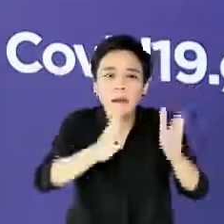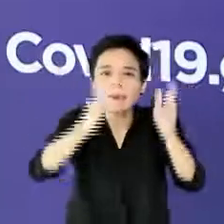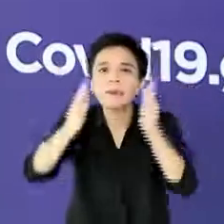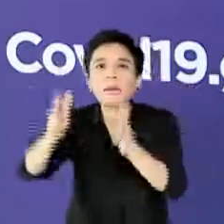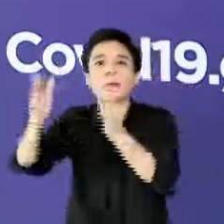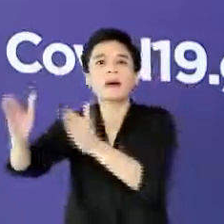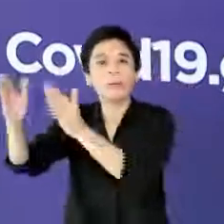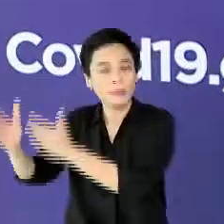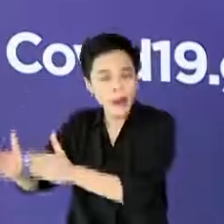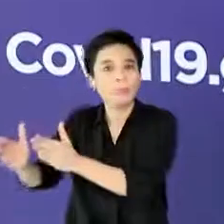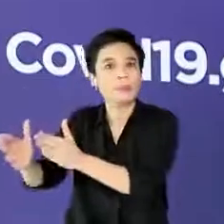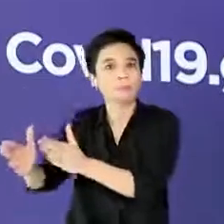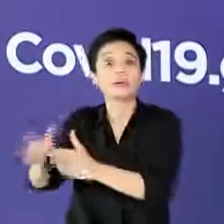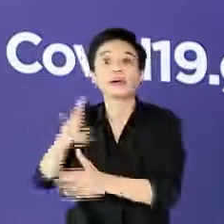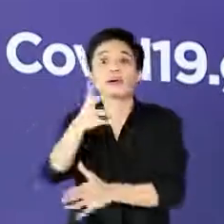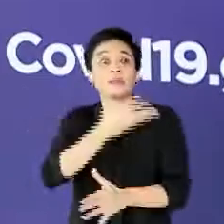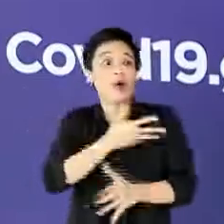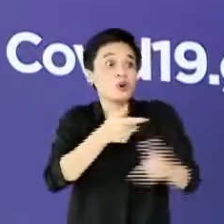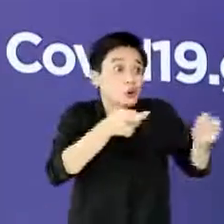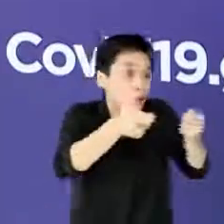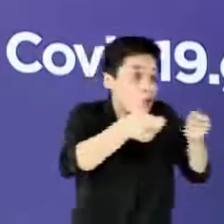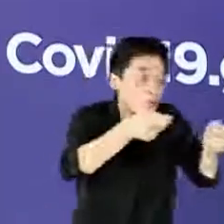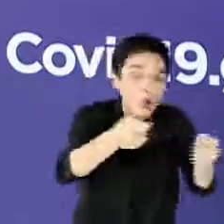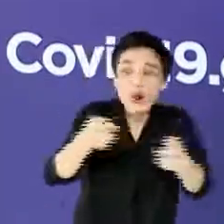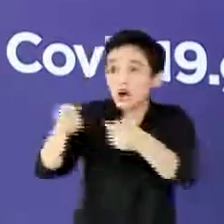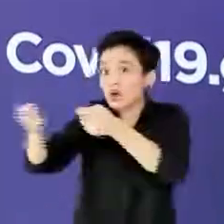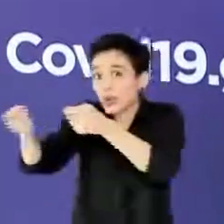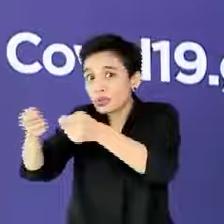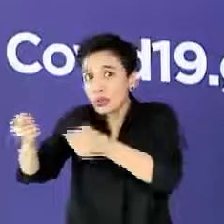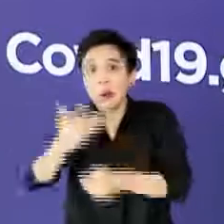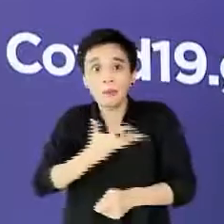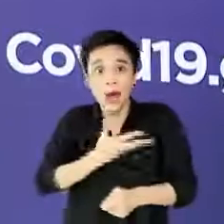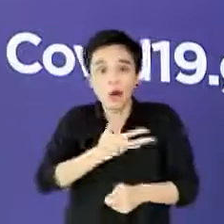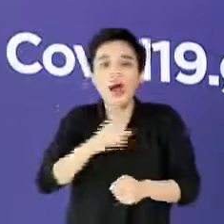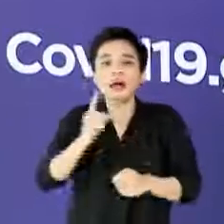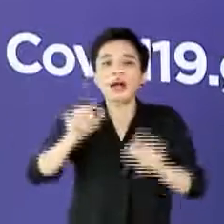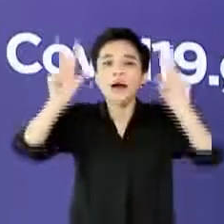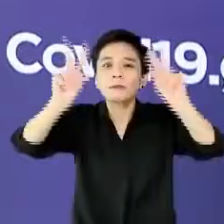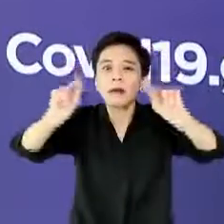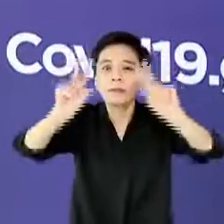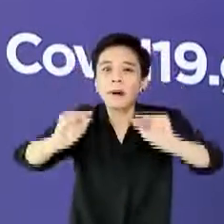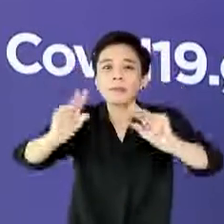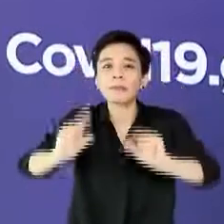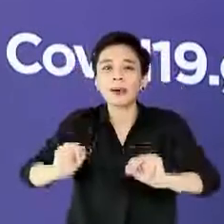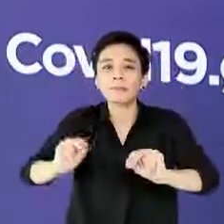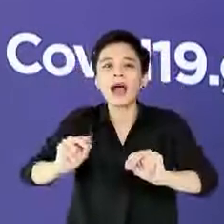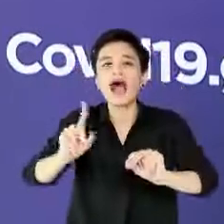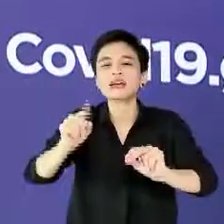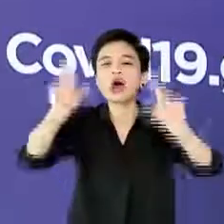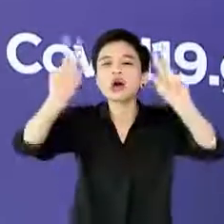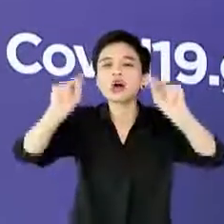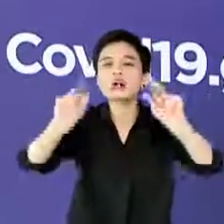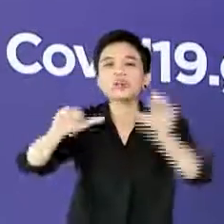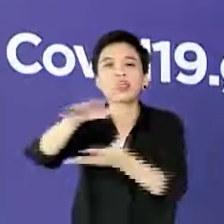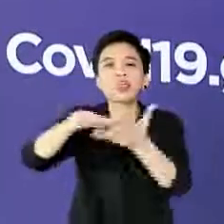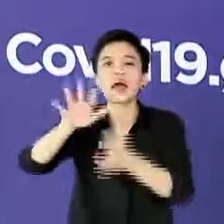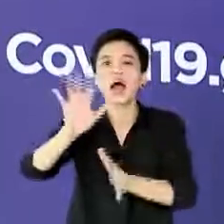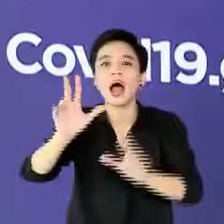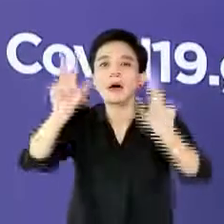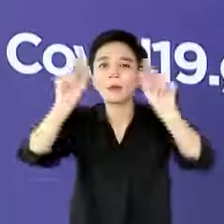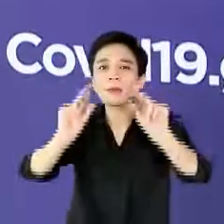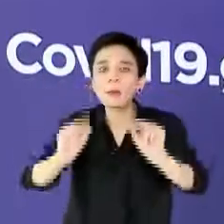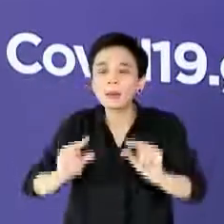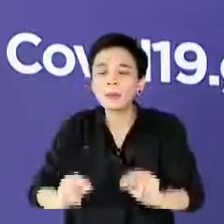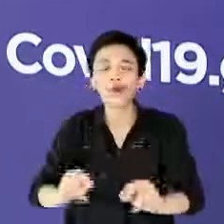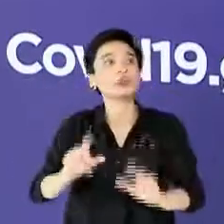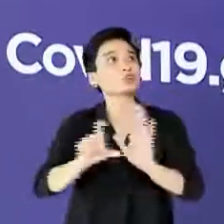tahapan-tahapan di dalam pengendalian itu harus diikuti secara berurutan jangan kemudian kita mengendalikan satu wilayah